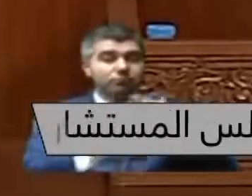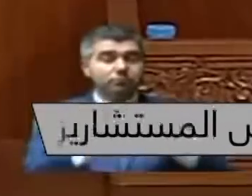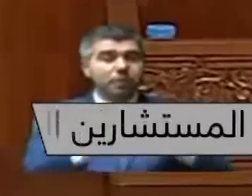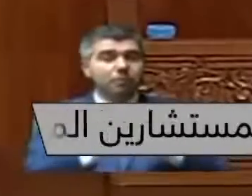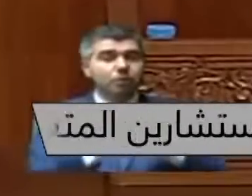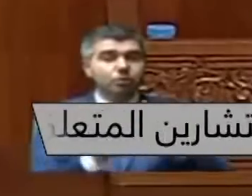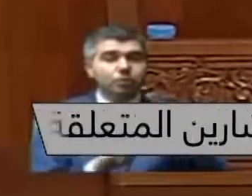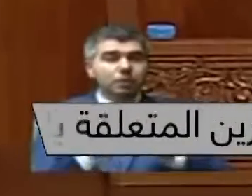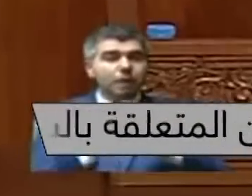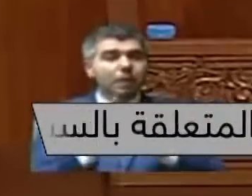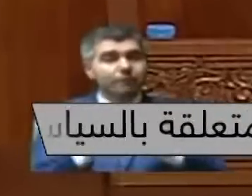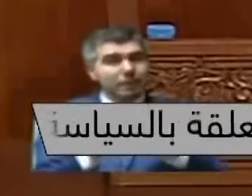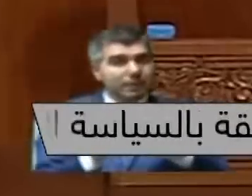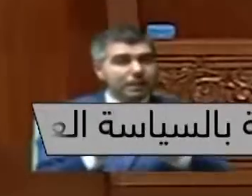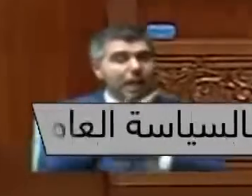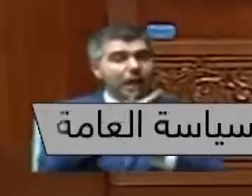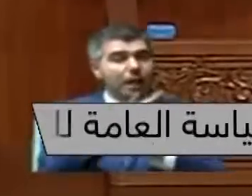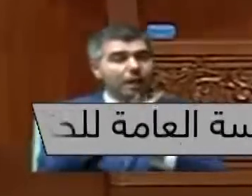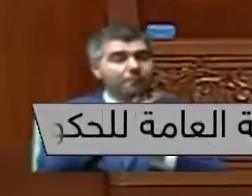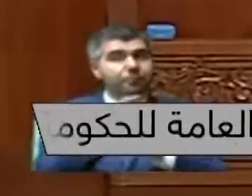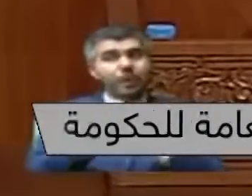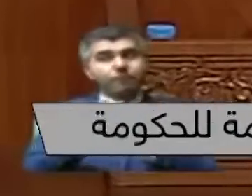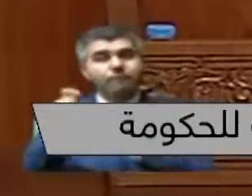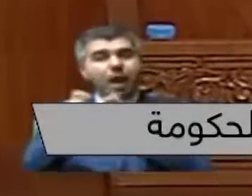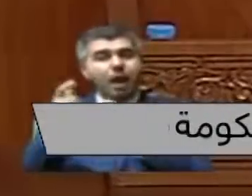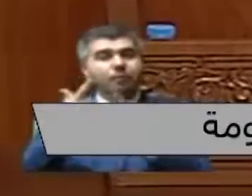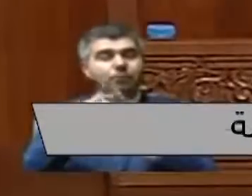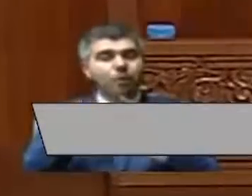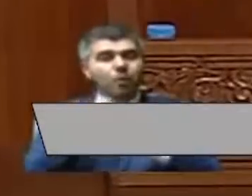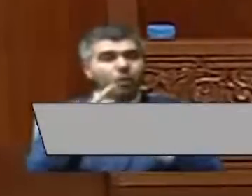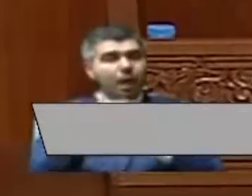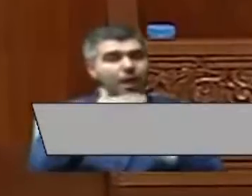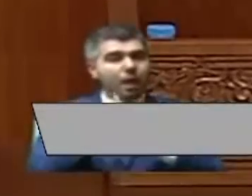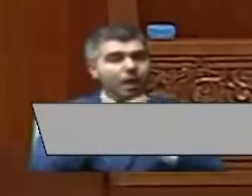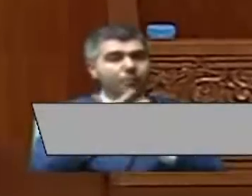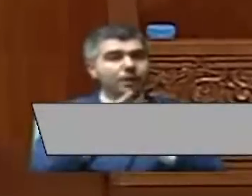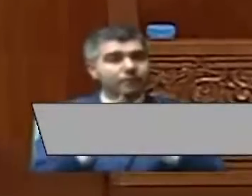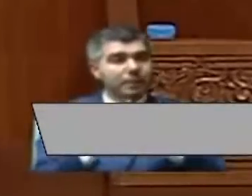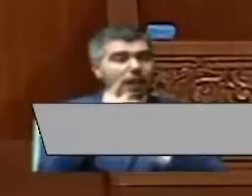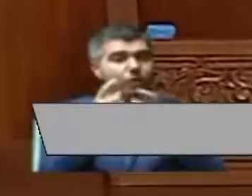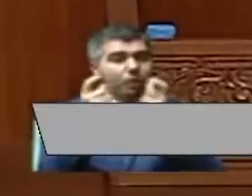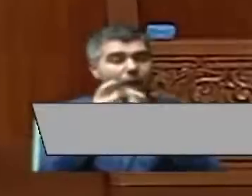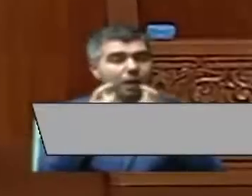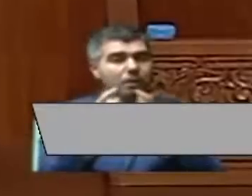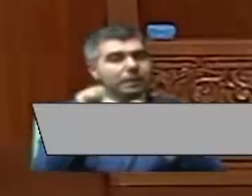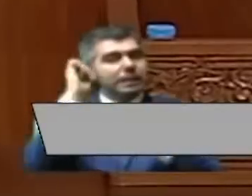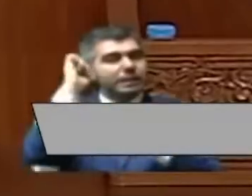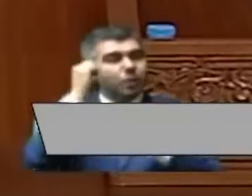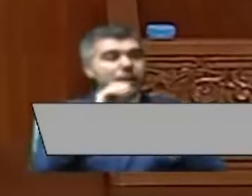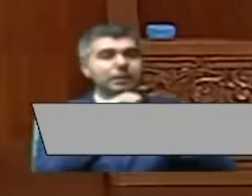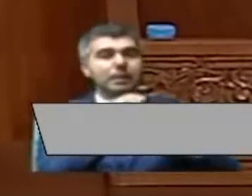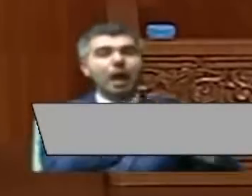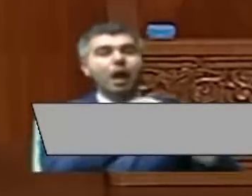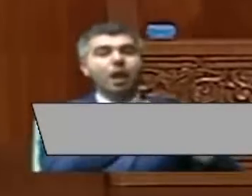بغينا نجي قطاع الطيران اثناء التفاوض مع شركه الطيران باش يجي فورا قبل ما يجيو را احنا كندير التكوين المهني